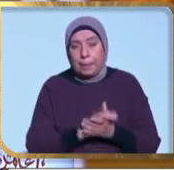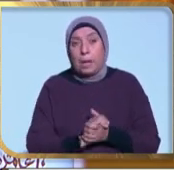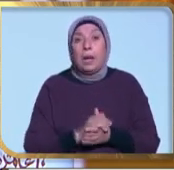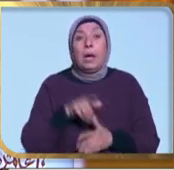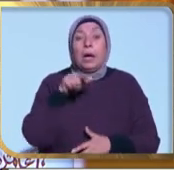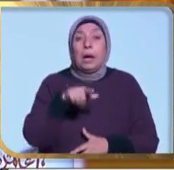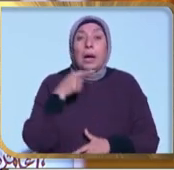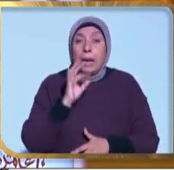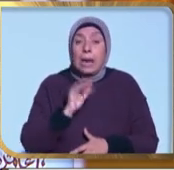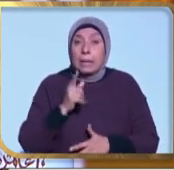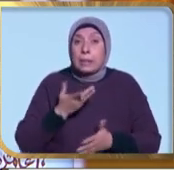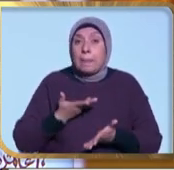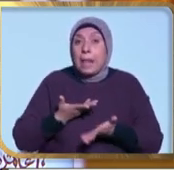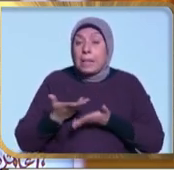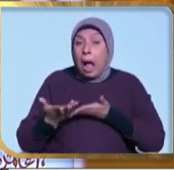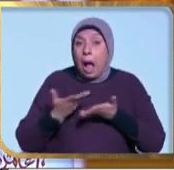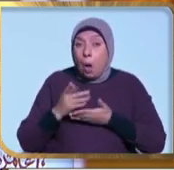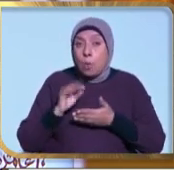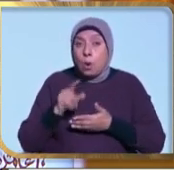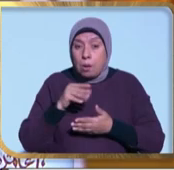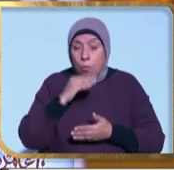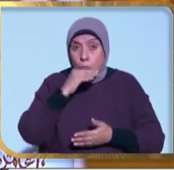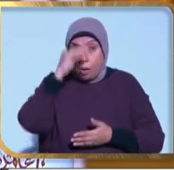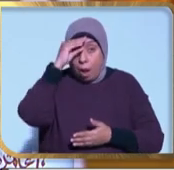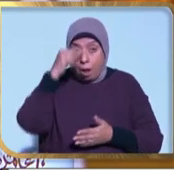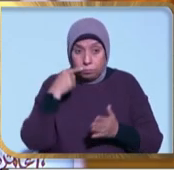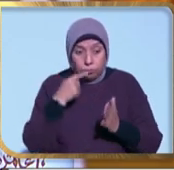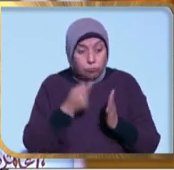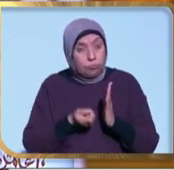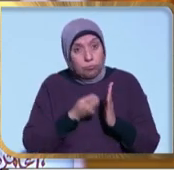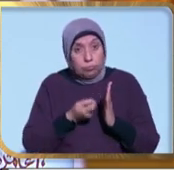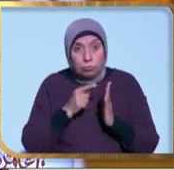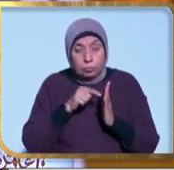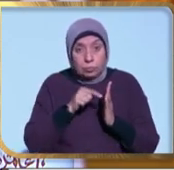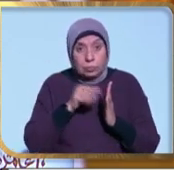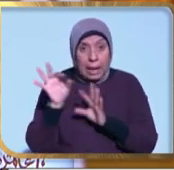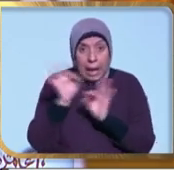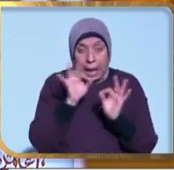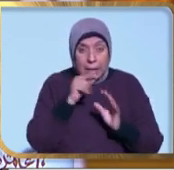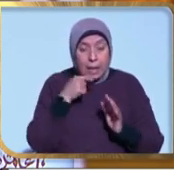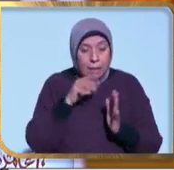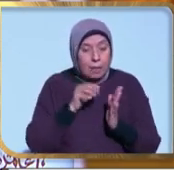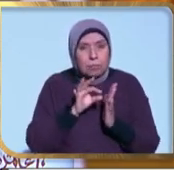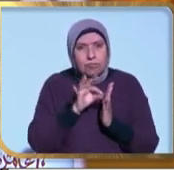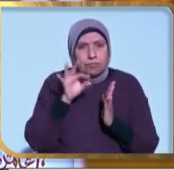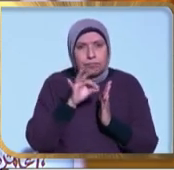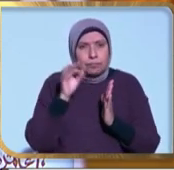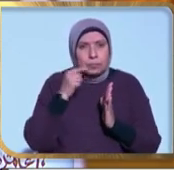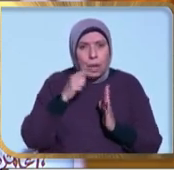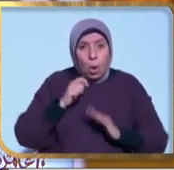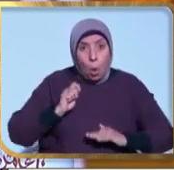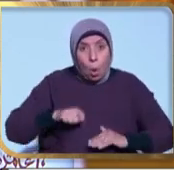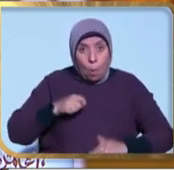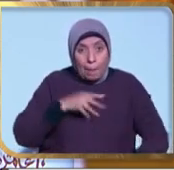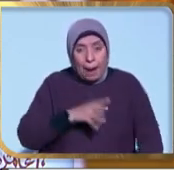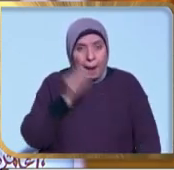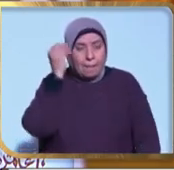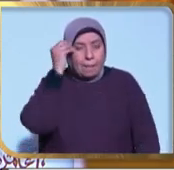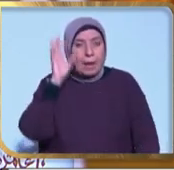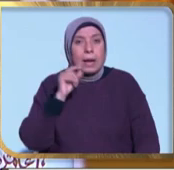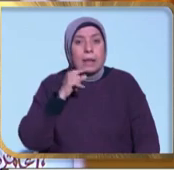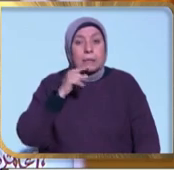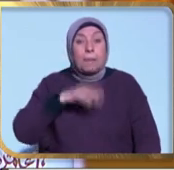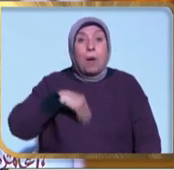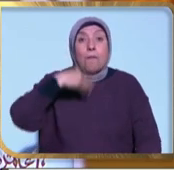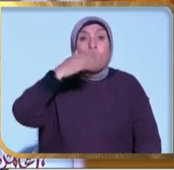اتعامل مع القران الكريم ان لما اجي اقراه واستنبط الاحكام منه اقراه كجم واحده كالجمل